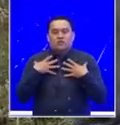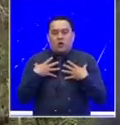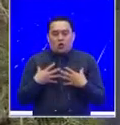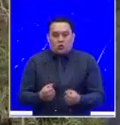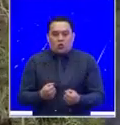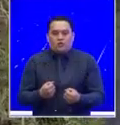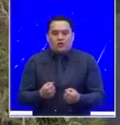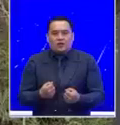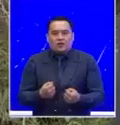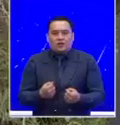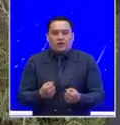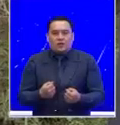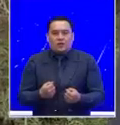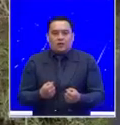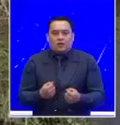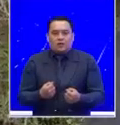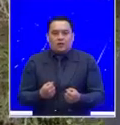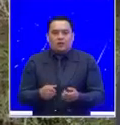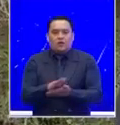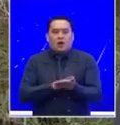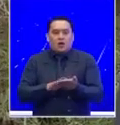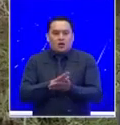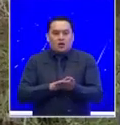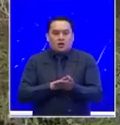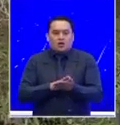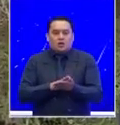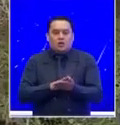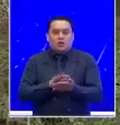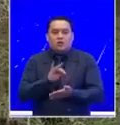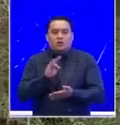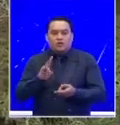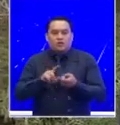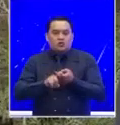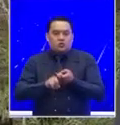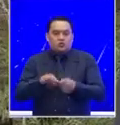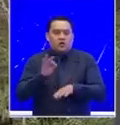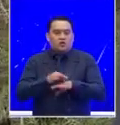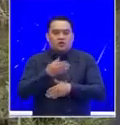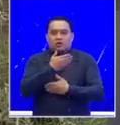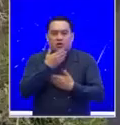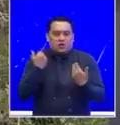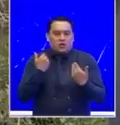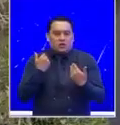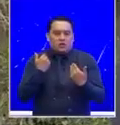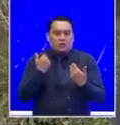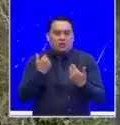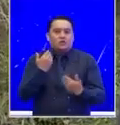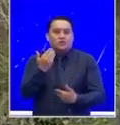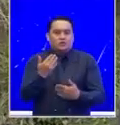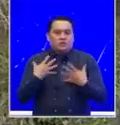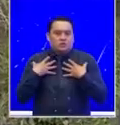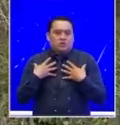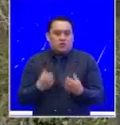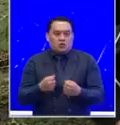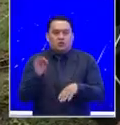оказались здоровыми. Правильно? Никаких моментов нет таких. Поэтому дай бог вам всем здоровья,